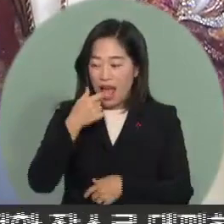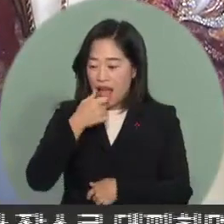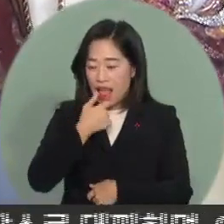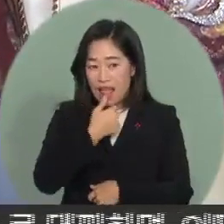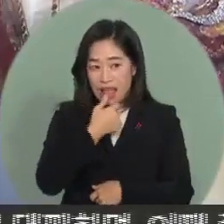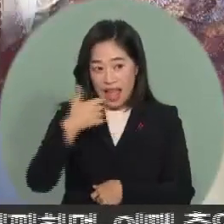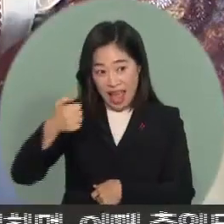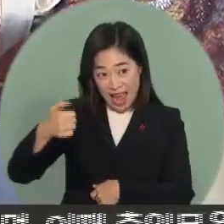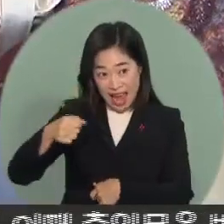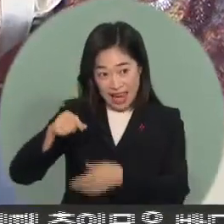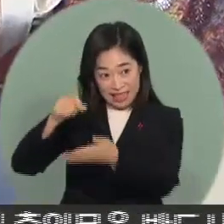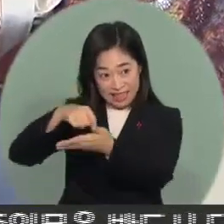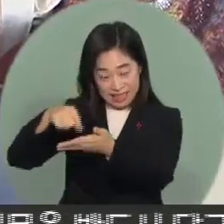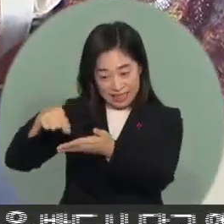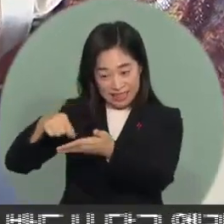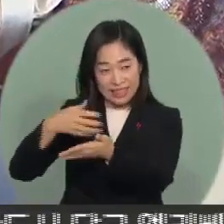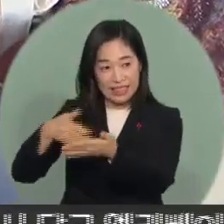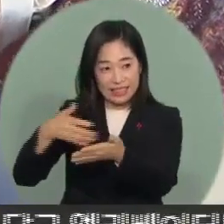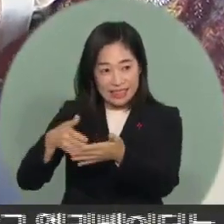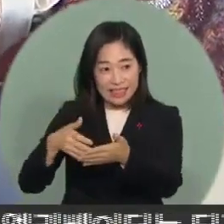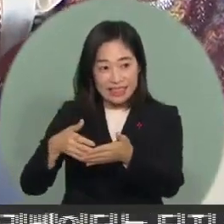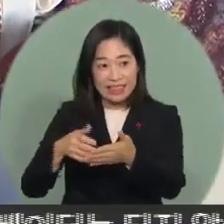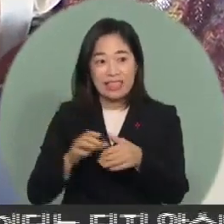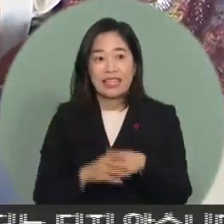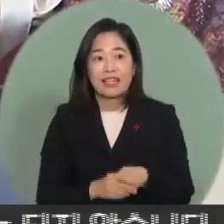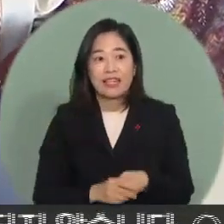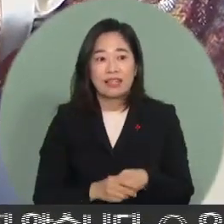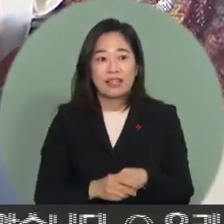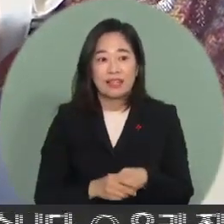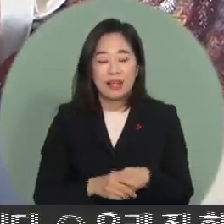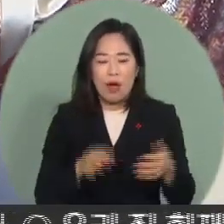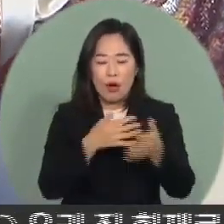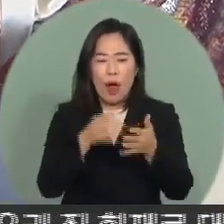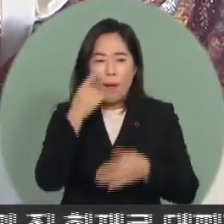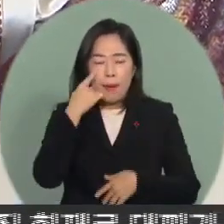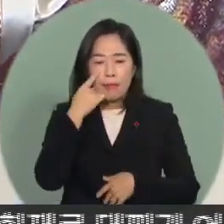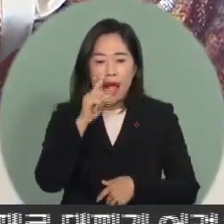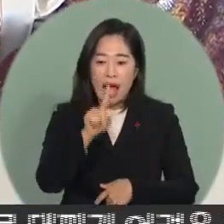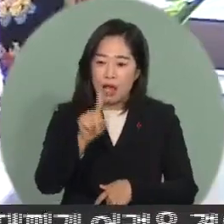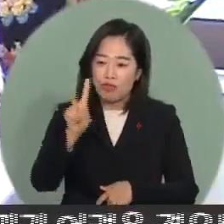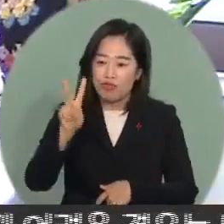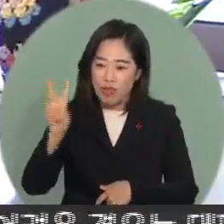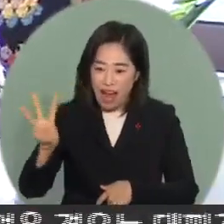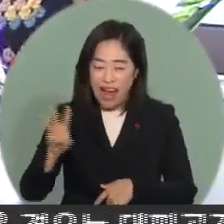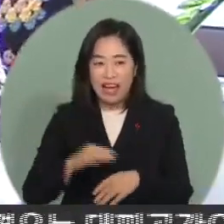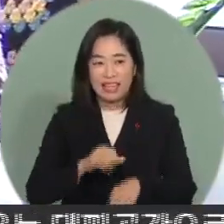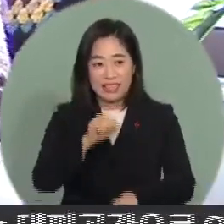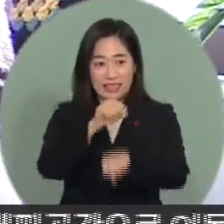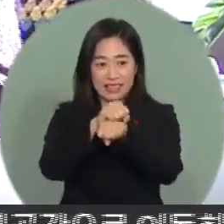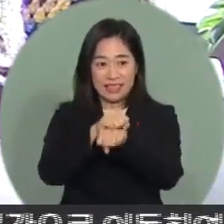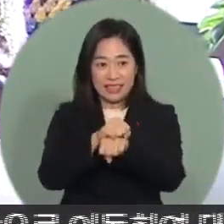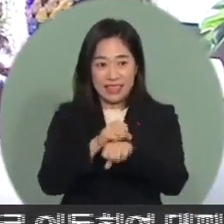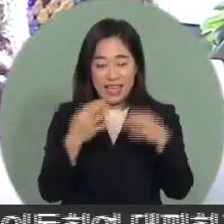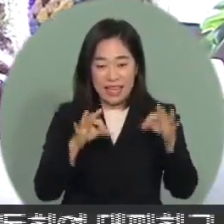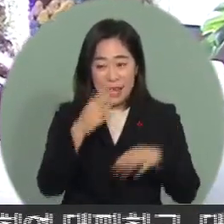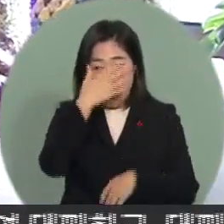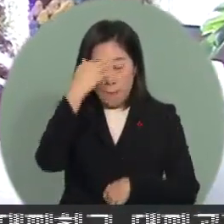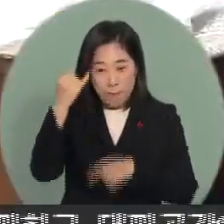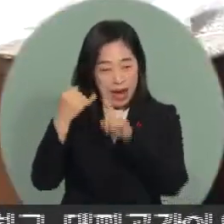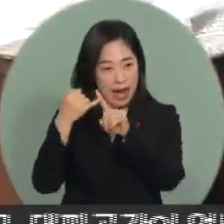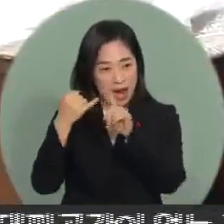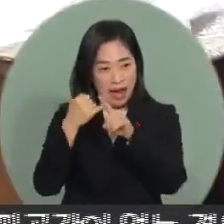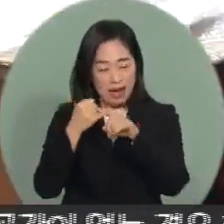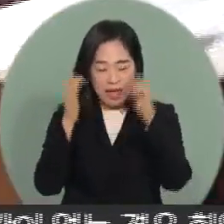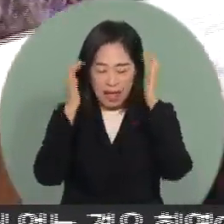이제 그려봤어요. 그리다 보니까 이제 한 권, 두 권, 세 권을. 김할머니에게 그림은